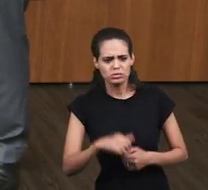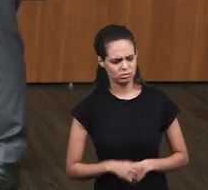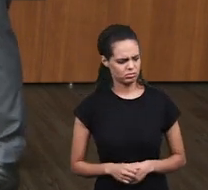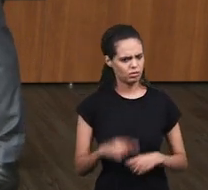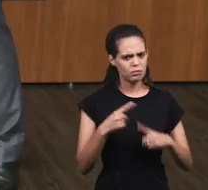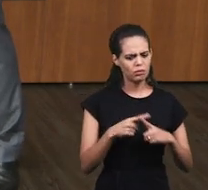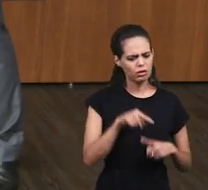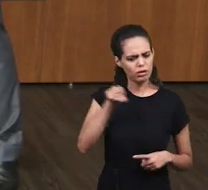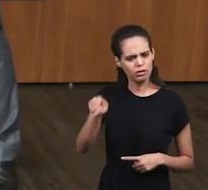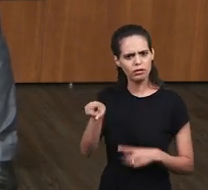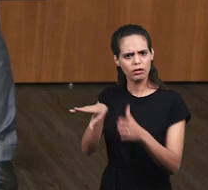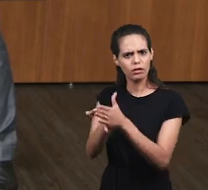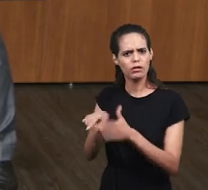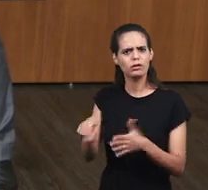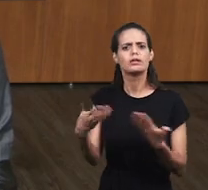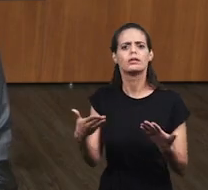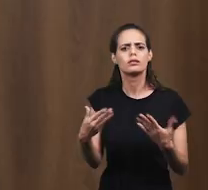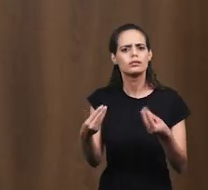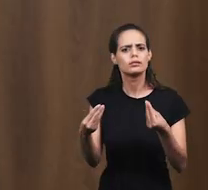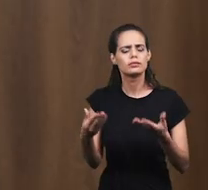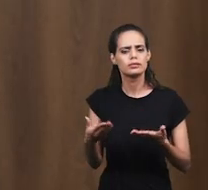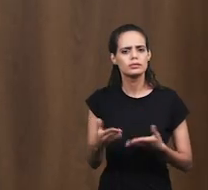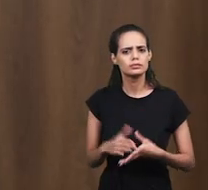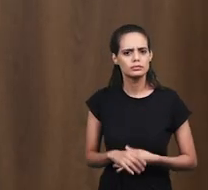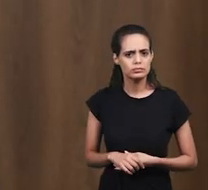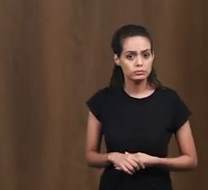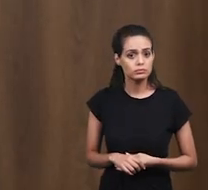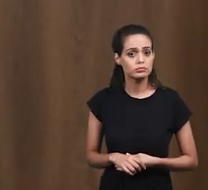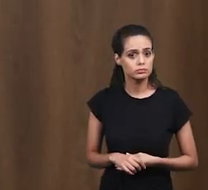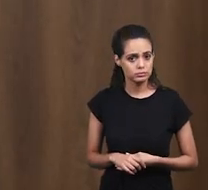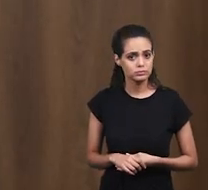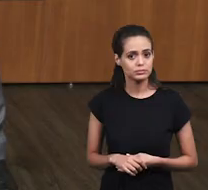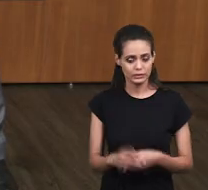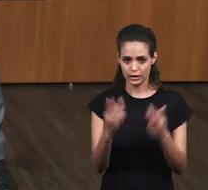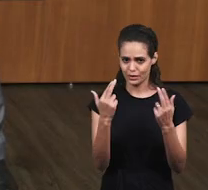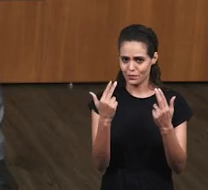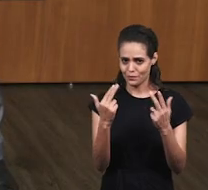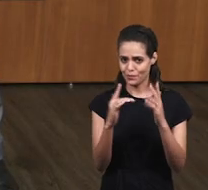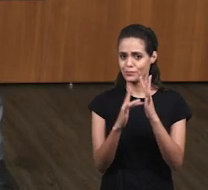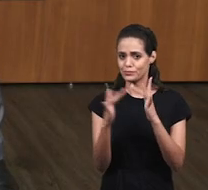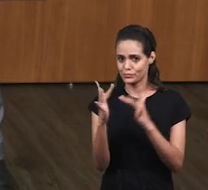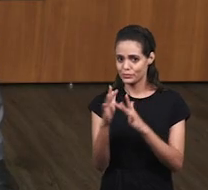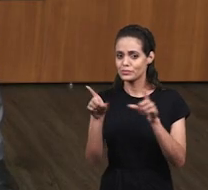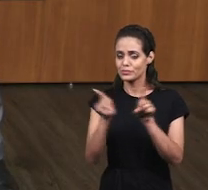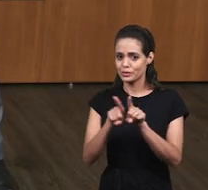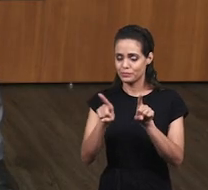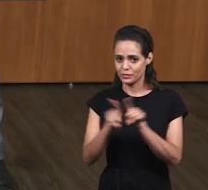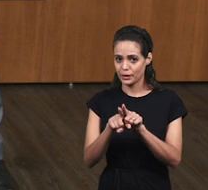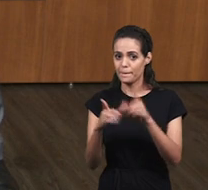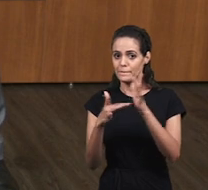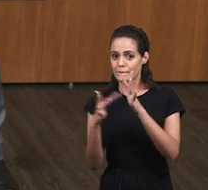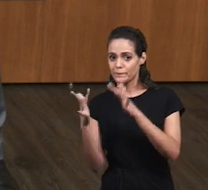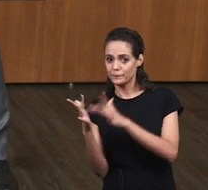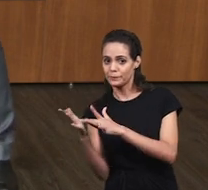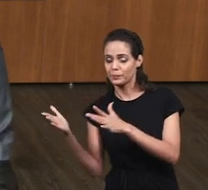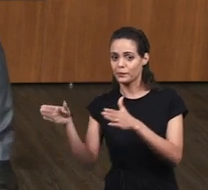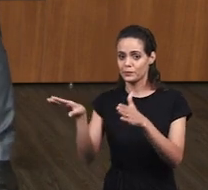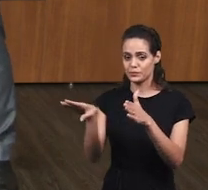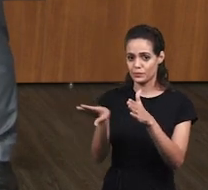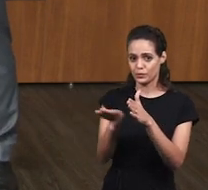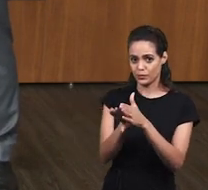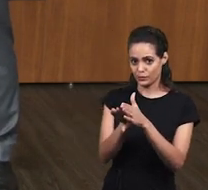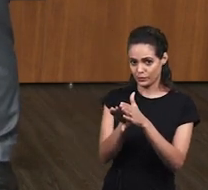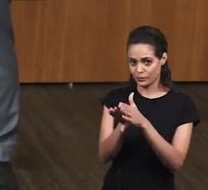ici? Donc c'était exactement comme nous voyons avec Jésus. Il est arrivé et là, ses frères n'ont pas